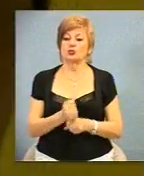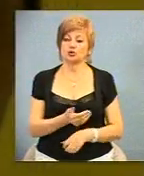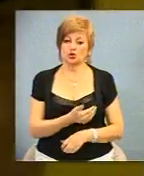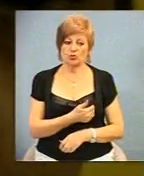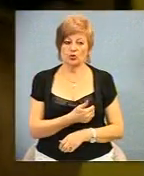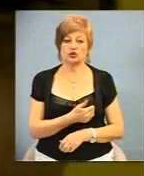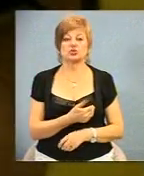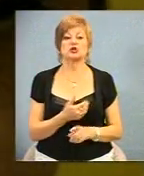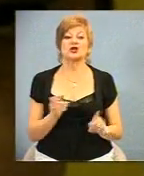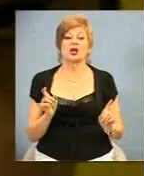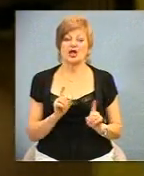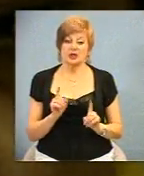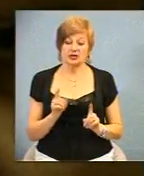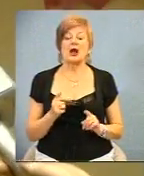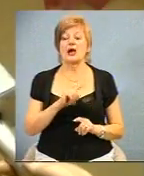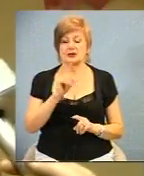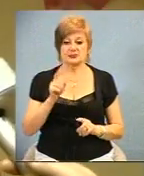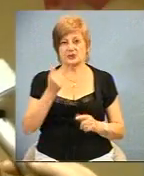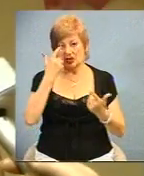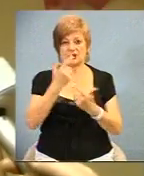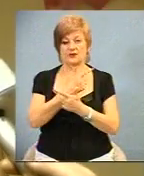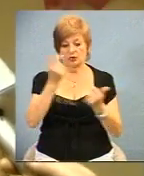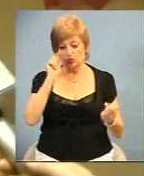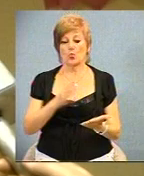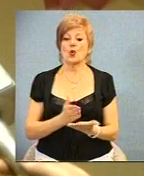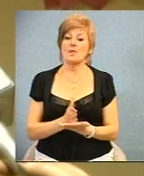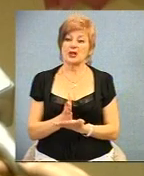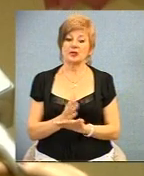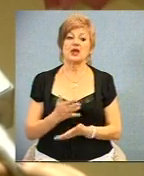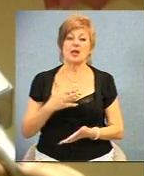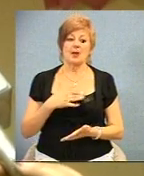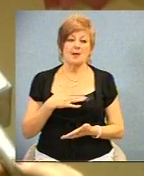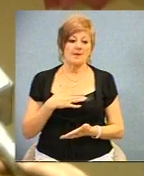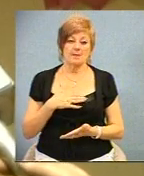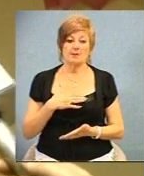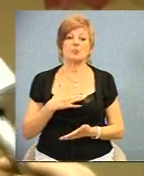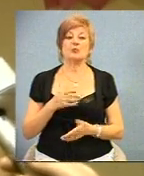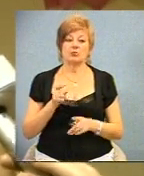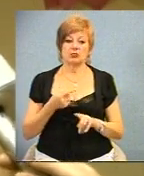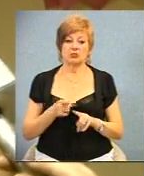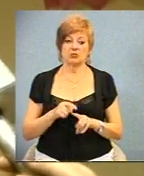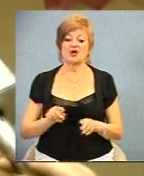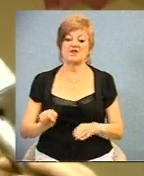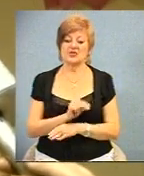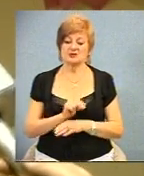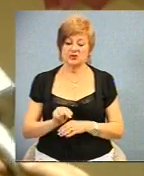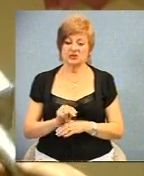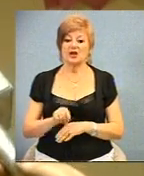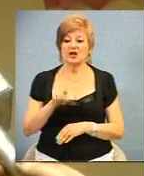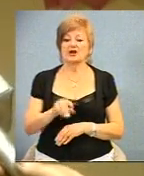за інформаційну усилену політику, іменно тому, що ми привезли сюди замечательних дітей. Вони